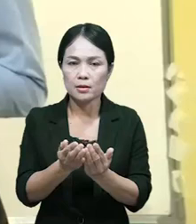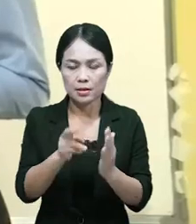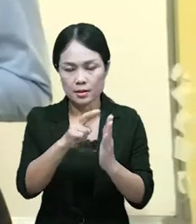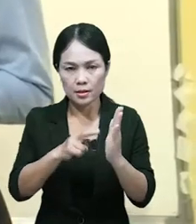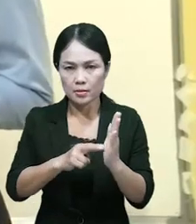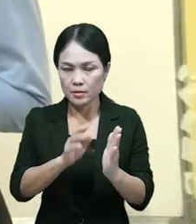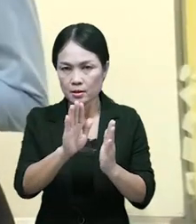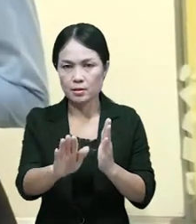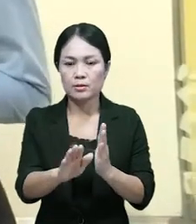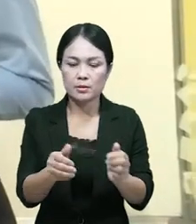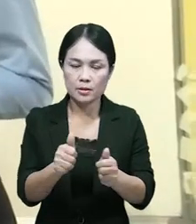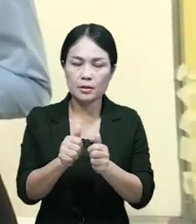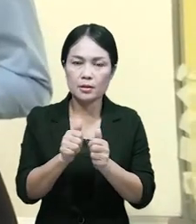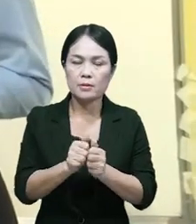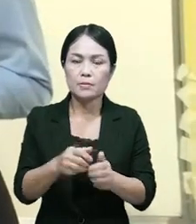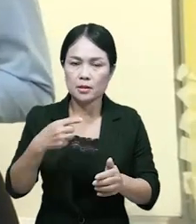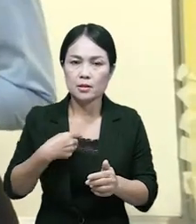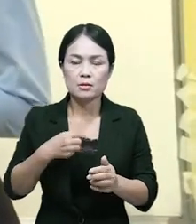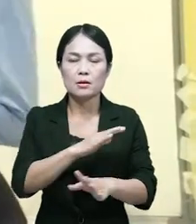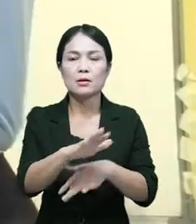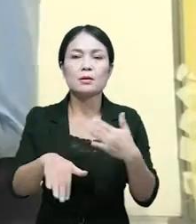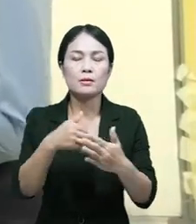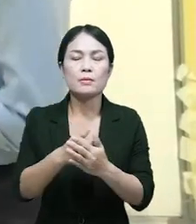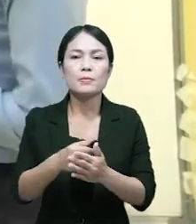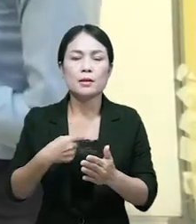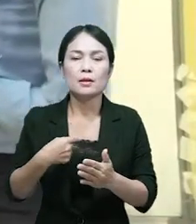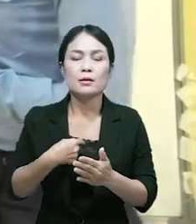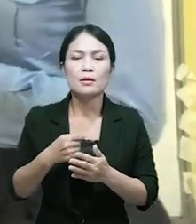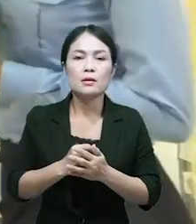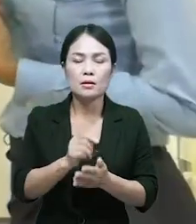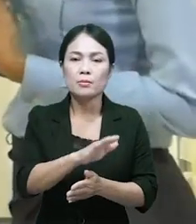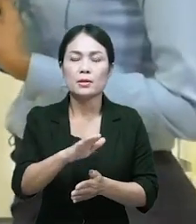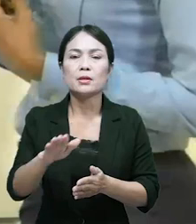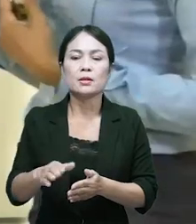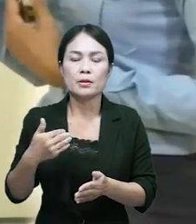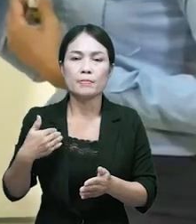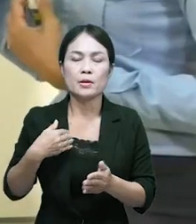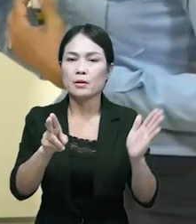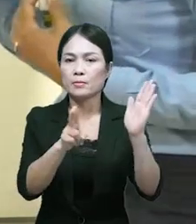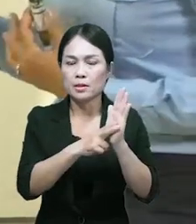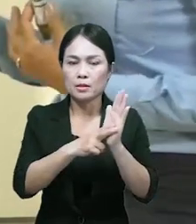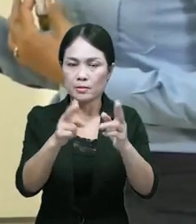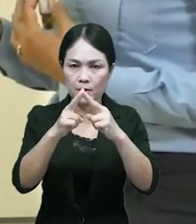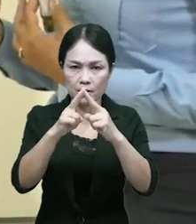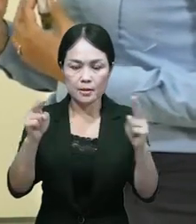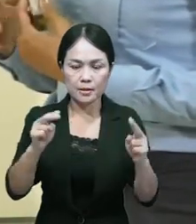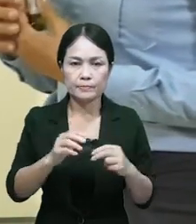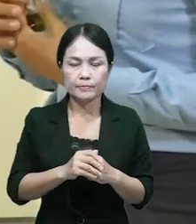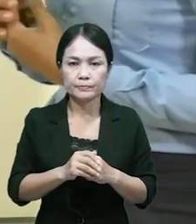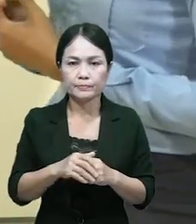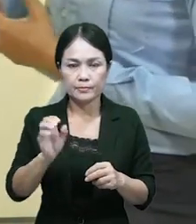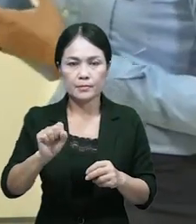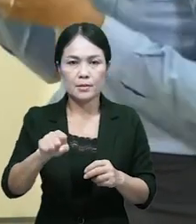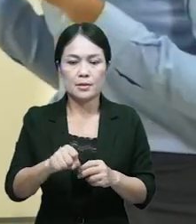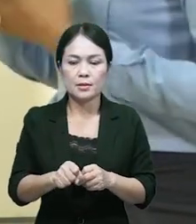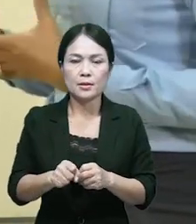ផ្ទាល់ហើយនឹងជាមួយអ្នកគ្រូទាំងអស់គ្នាណាកូនណាអញ្ចឹងអ្នកគ្រូសង្ឃឹមថាកូននឹងមានភាពច្បាស់លាស់កាន់តែខ្លាំងចា